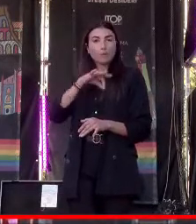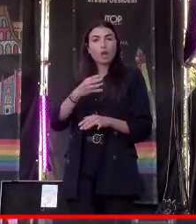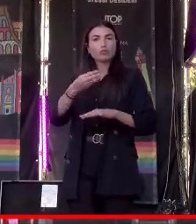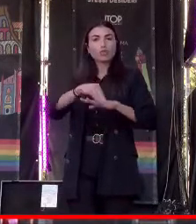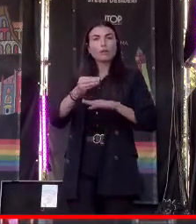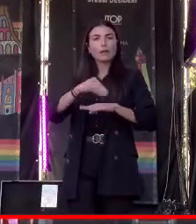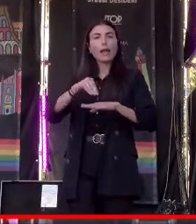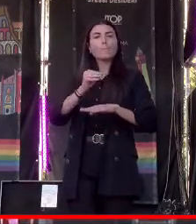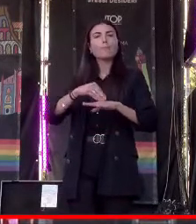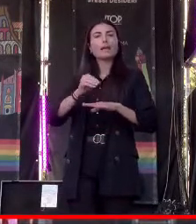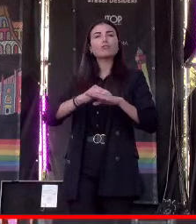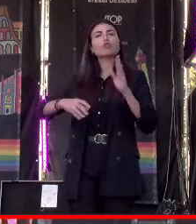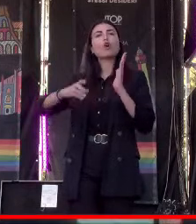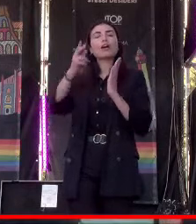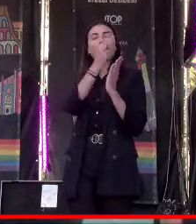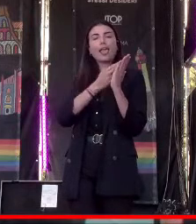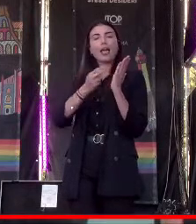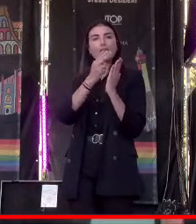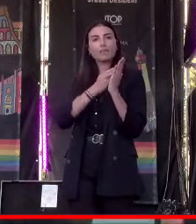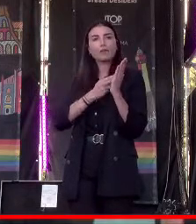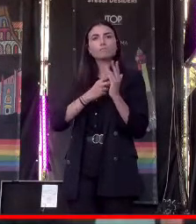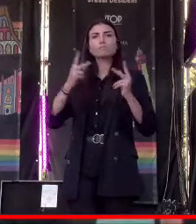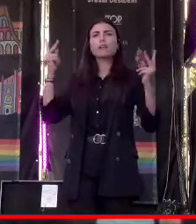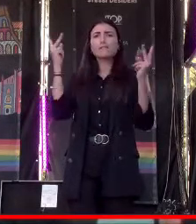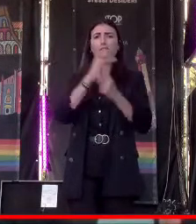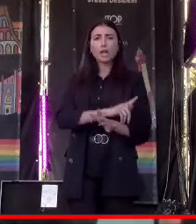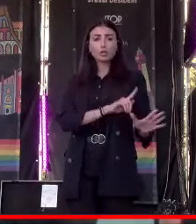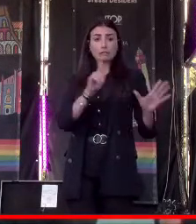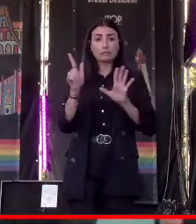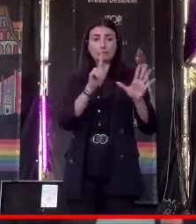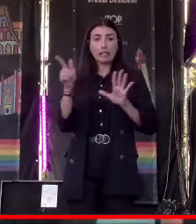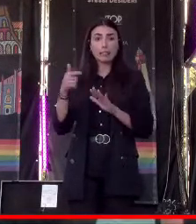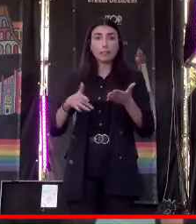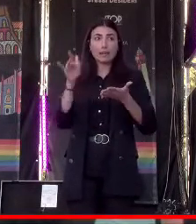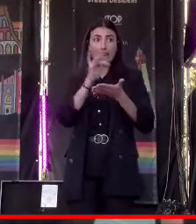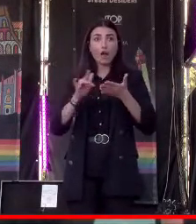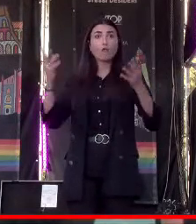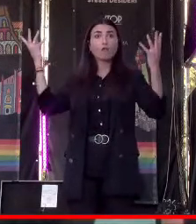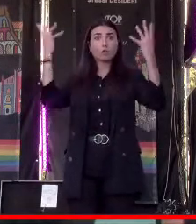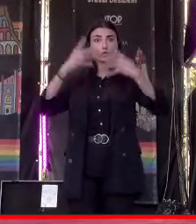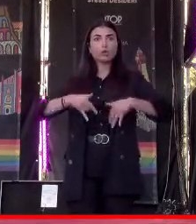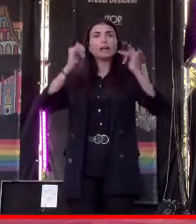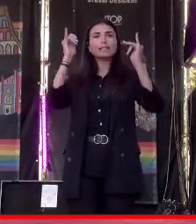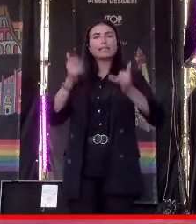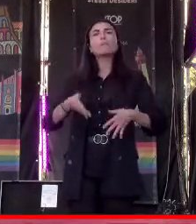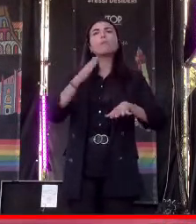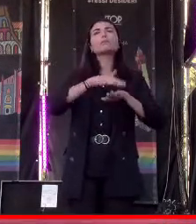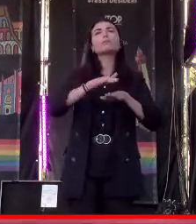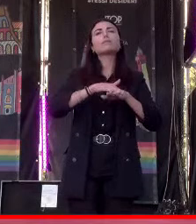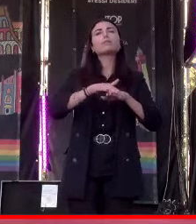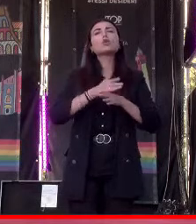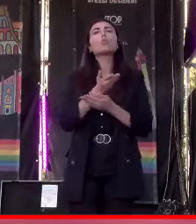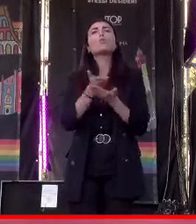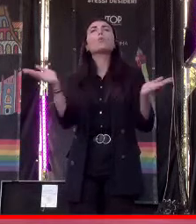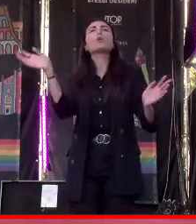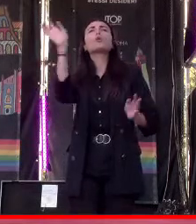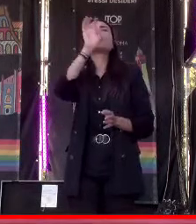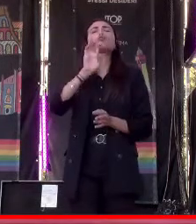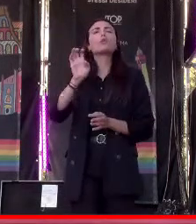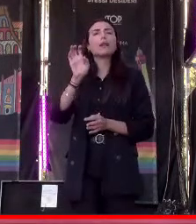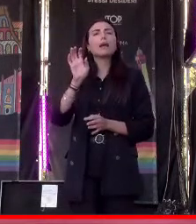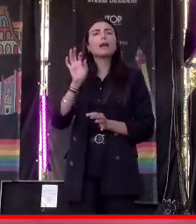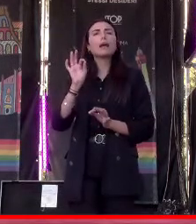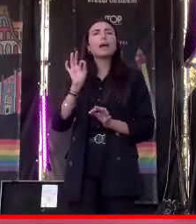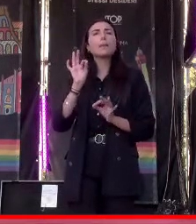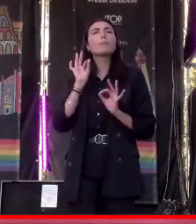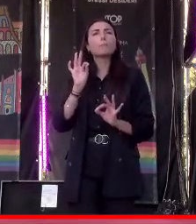viene considerata. È di queste settimane che un'app che funzionava benissimo di un servizio pubblico regionale con aggiornamenti è stata